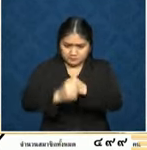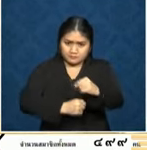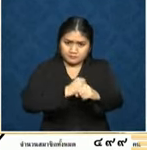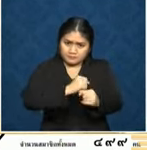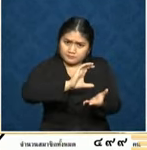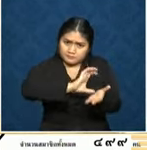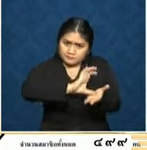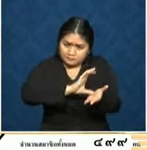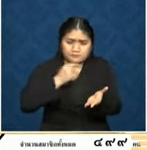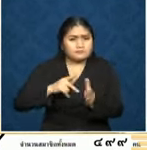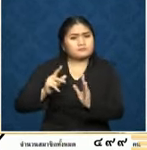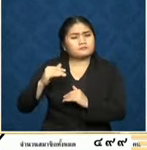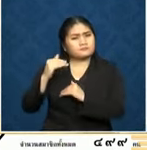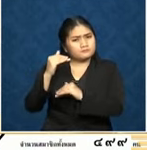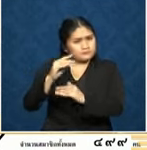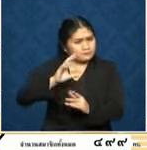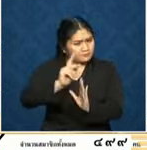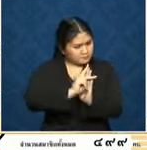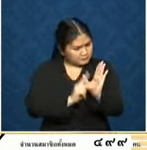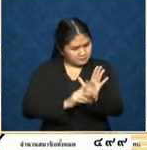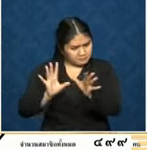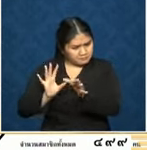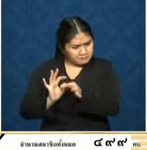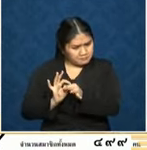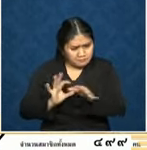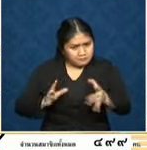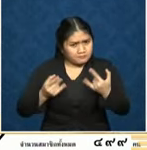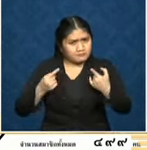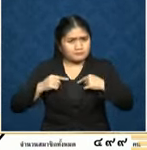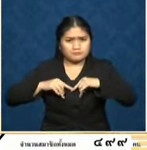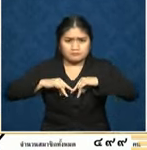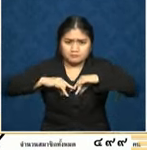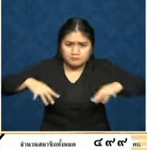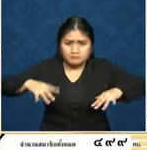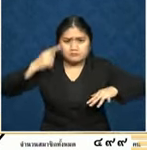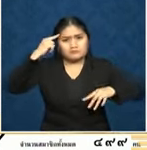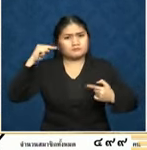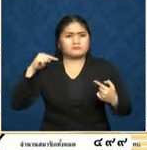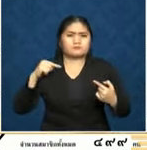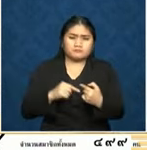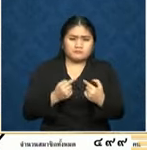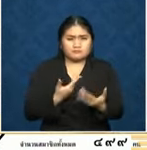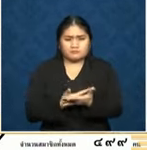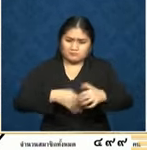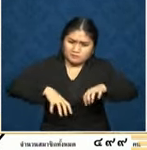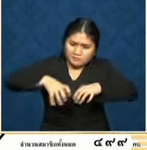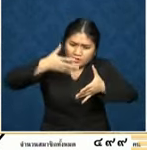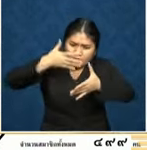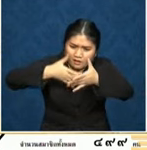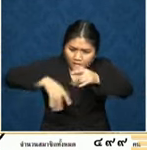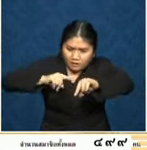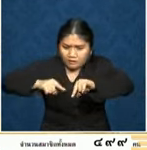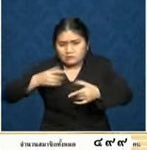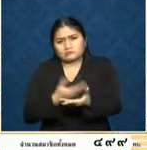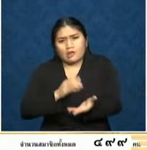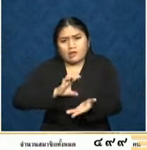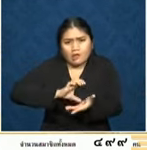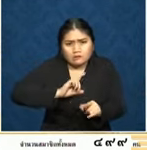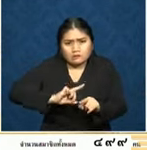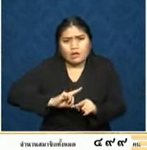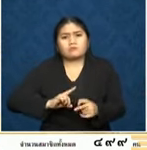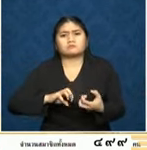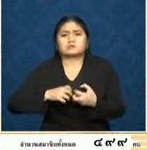ายดังกล่าวน่าจะมีความไม่สอดคล้องอาจไม่เหมาะสมแก่ฤดูกาลและเป็นอุปสรรคต่อการจัดสรรงบประมาณเพื่อแก้ไขปัญหาทางสัง